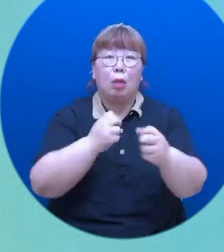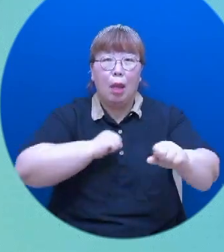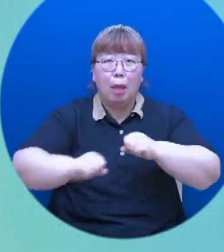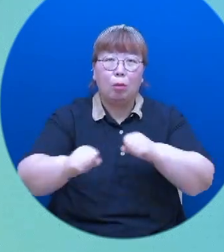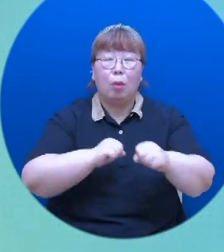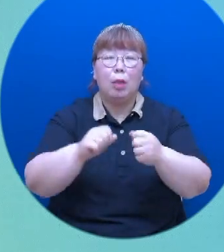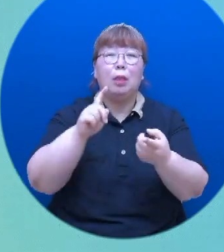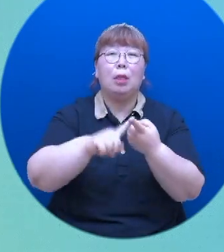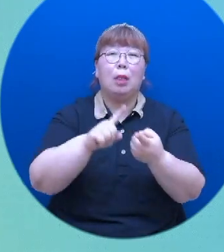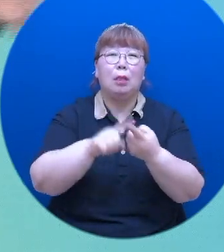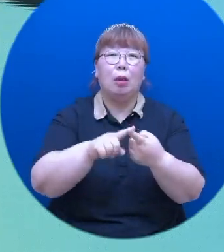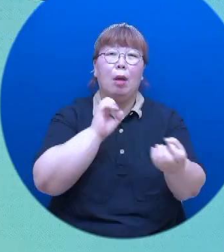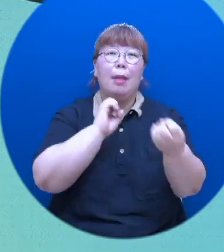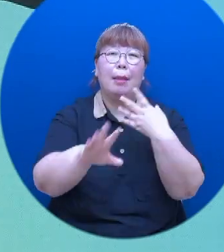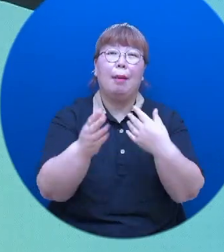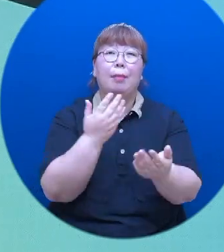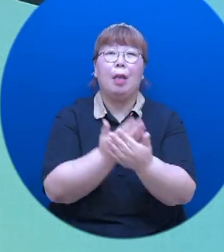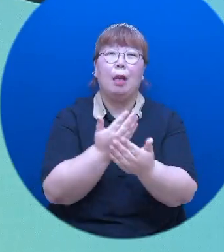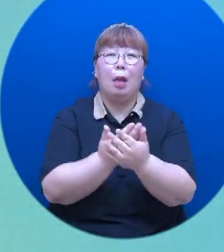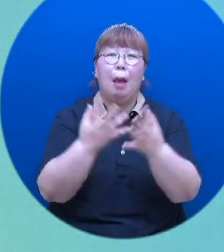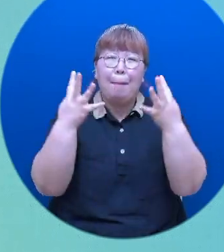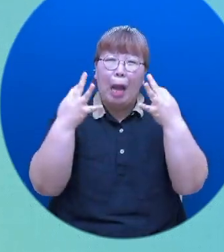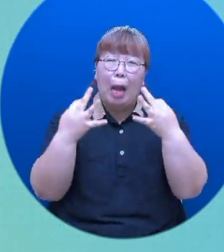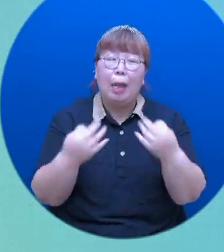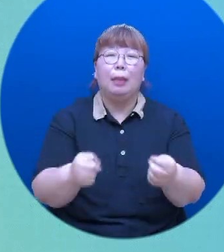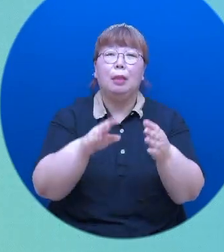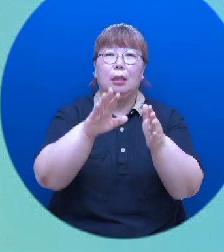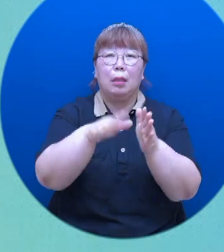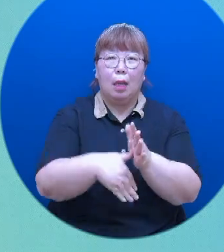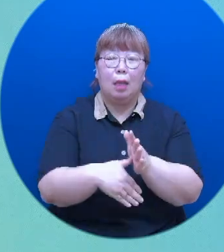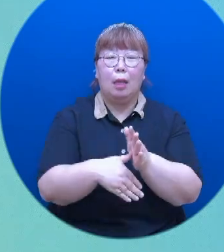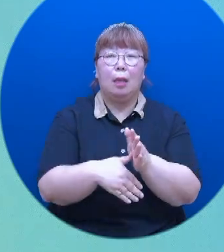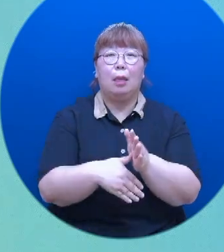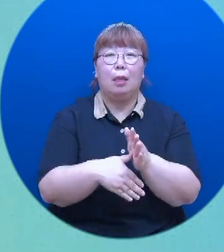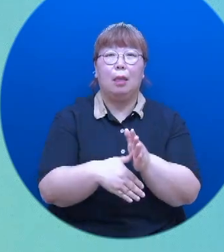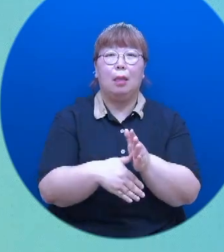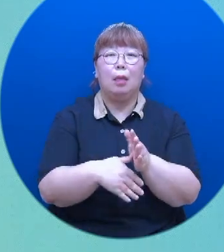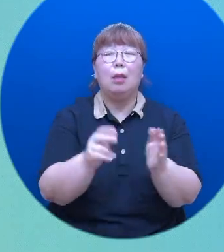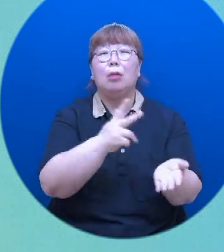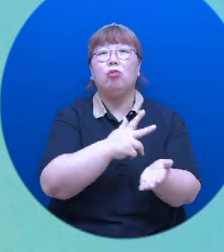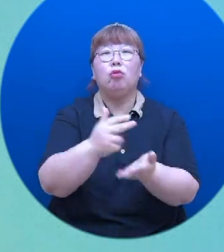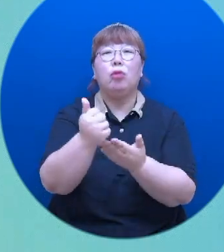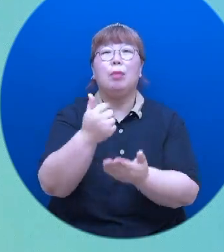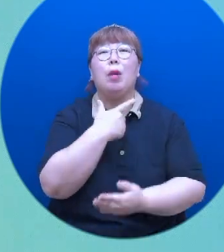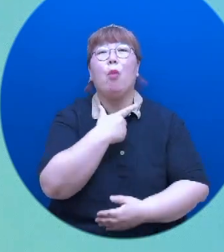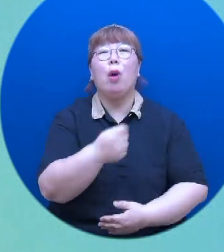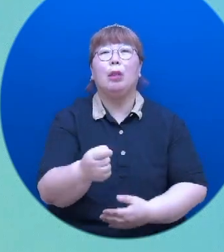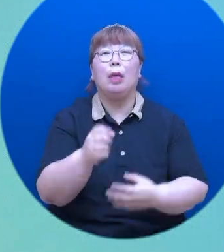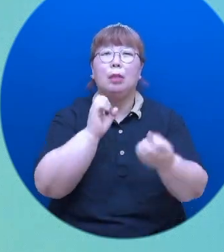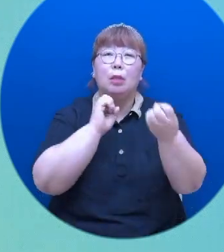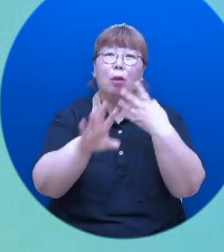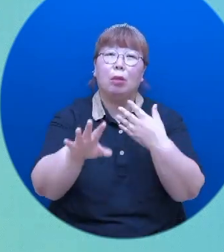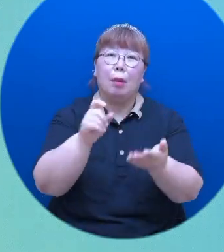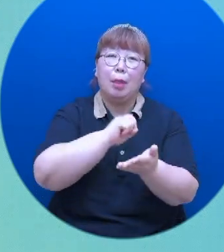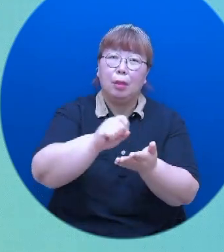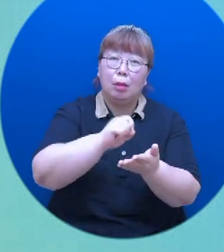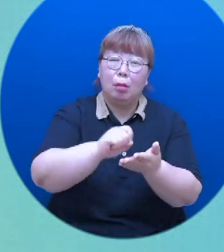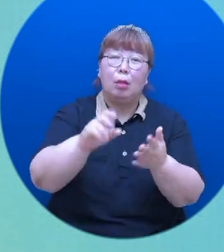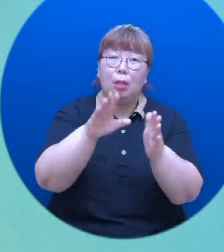해라. 많은 경우에 여기에 주님이 원하는 정답을 써놓은 이들이